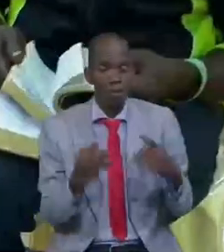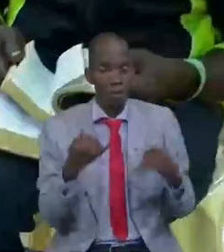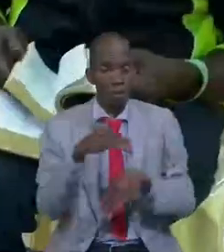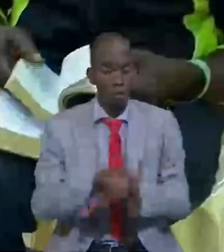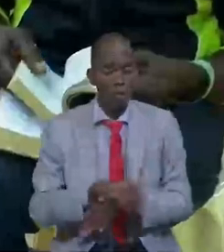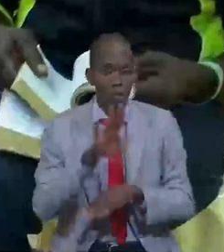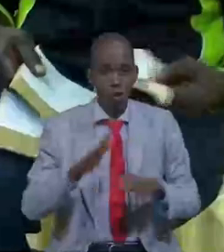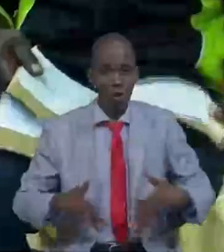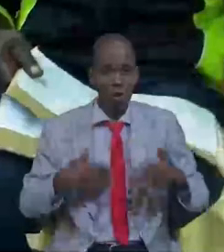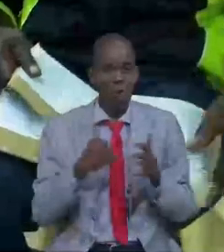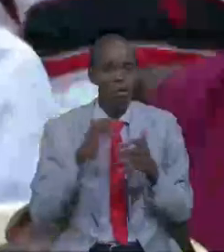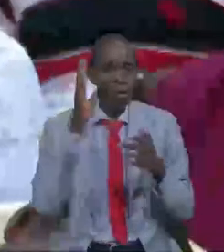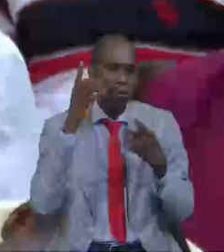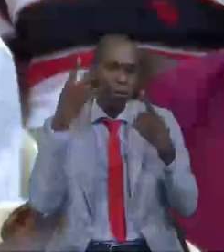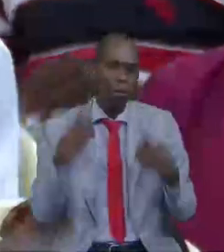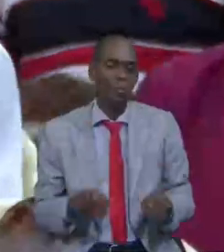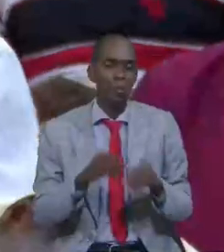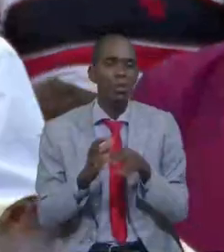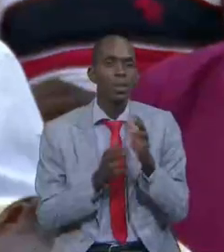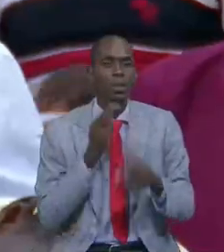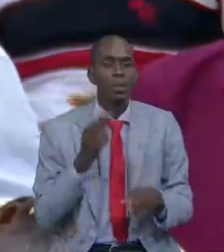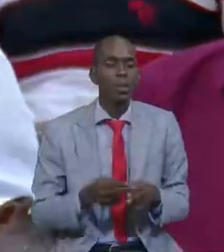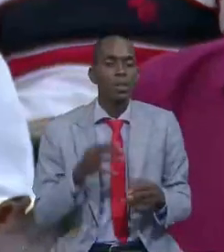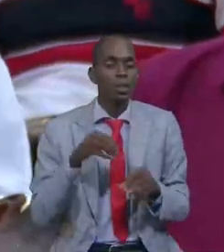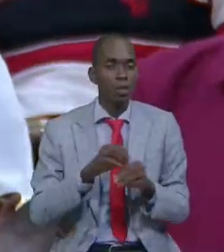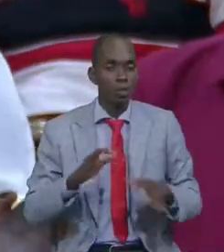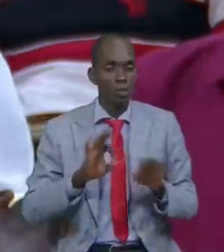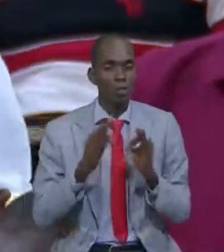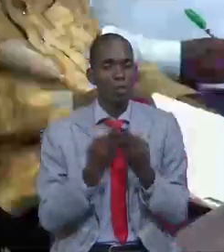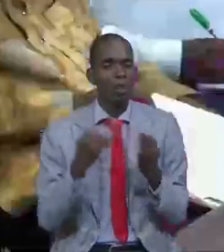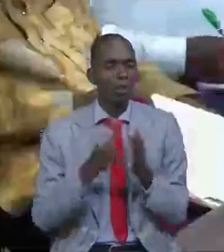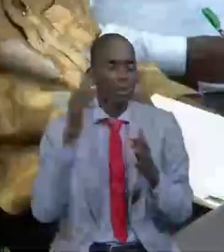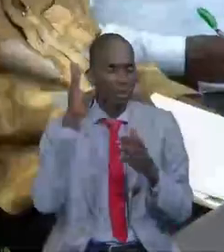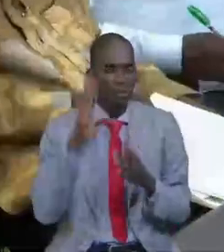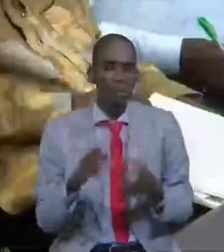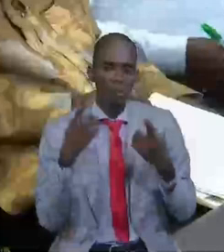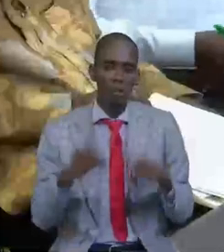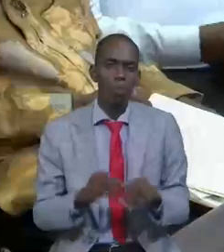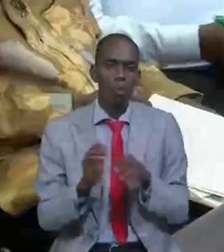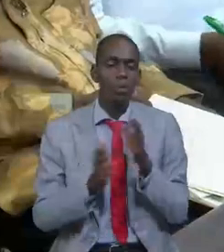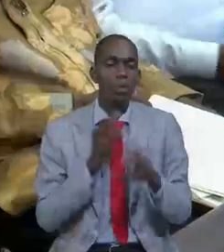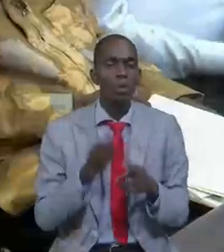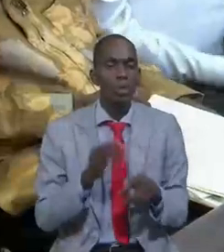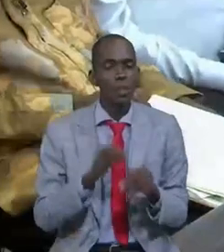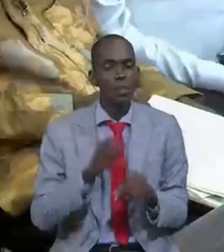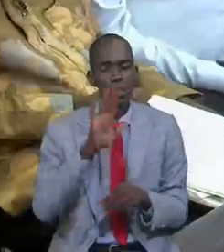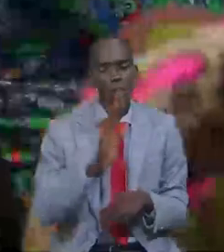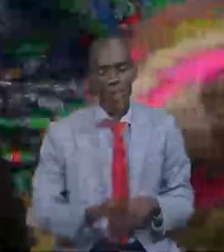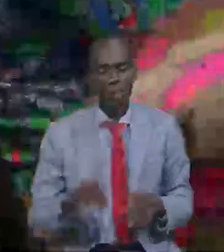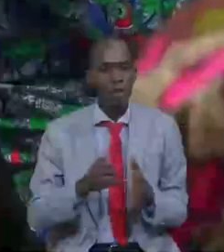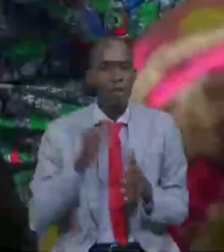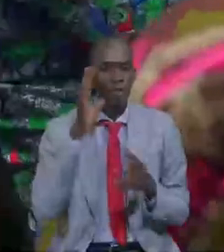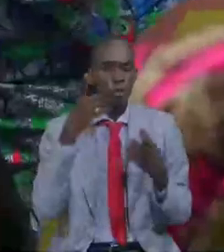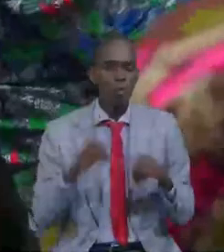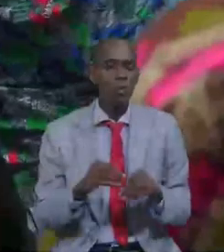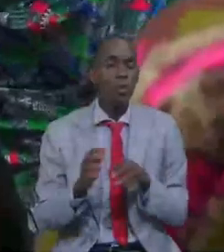s'accomplir. Dans ta famille, ça va s'accomplir. Dans la vie de tes enfants, ça va s'accomplir. Ce soir,